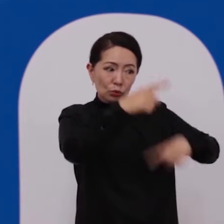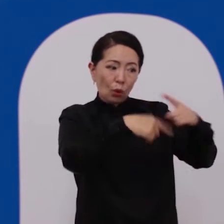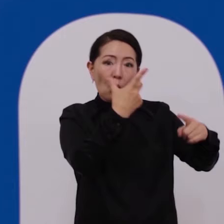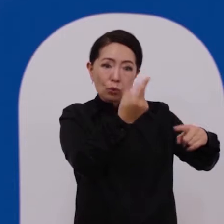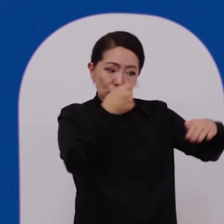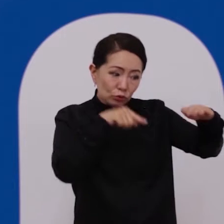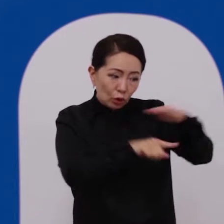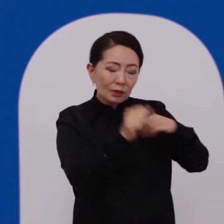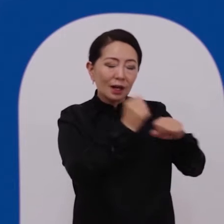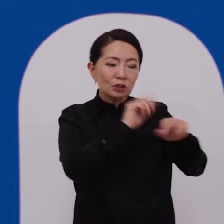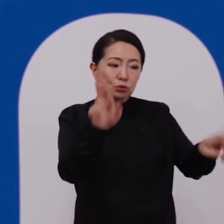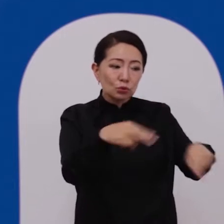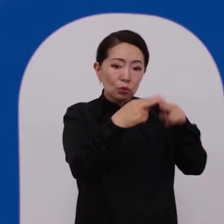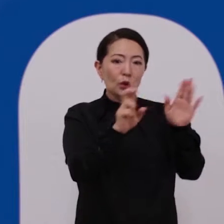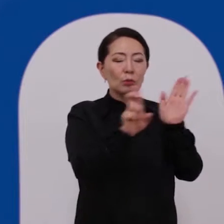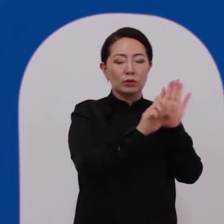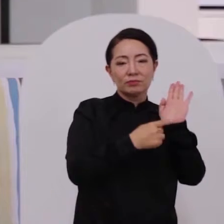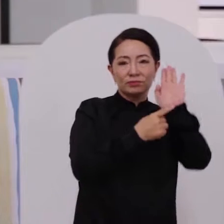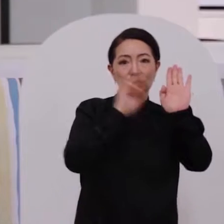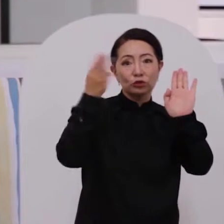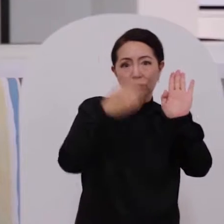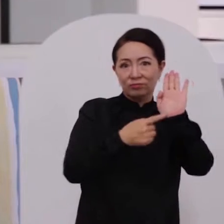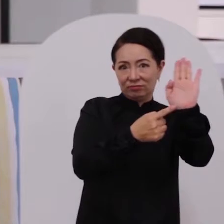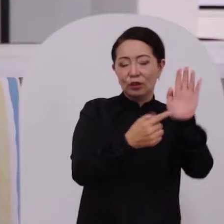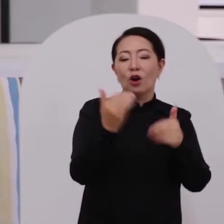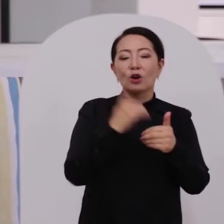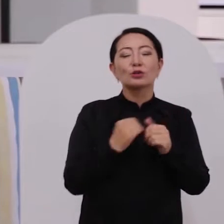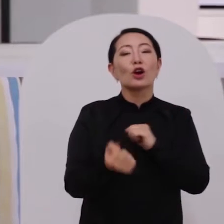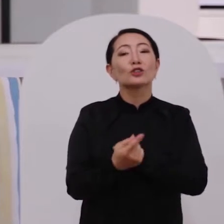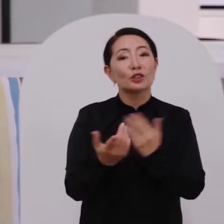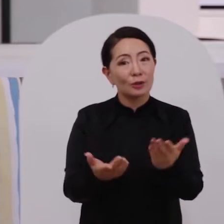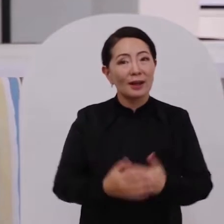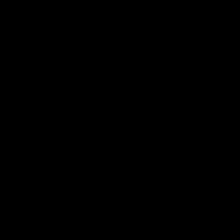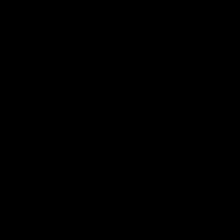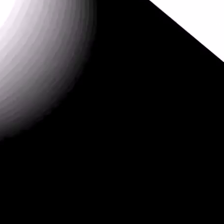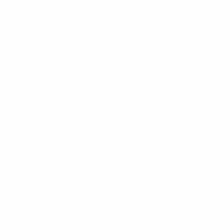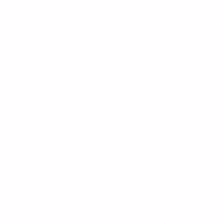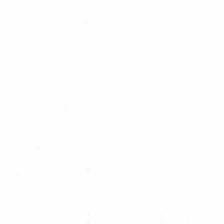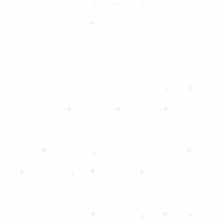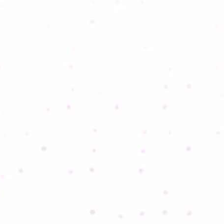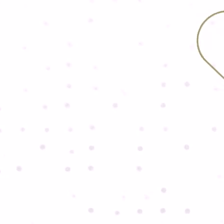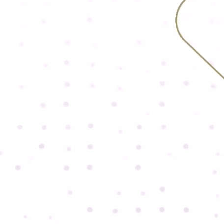хүний ер нь бол үнсэн ажлыг дүгнжуулах маш олон үзүүлэлтүүдийг үл тодор оруулж өгч байгаа гэдгээр бол онцлог.